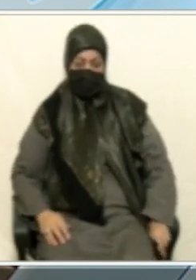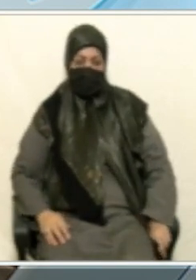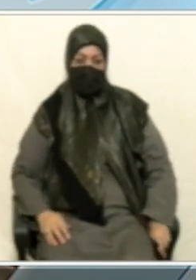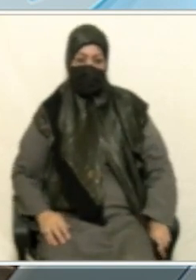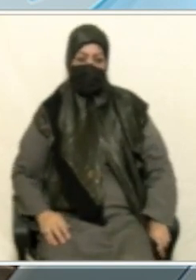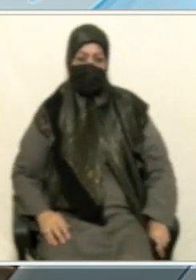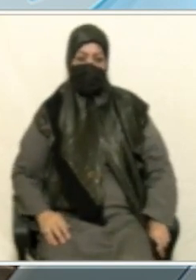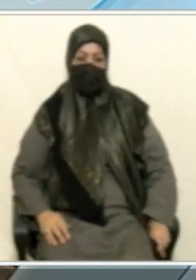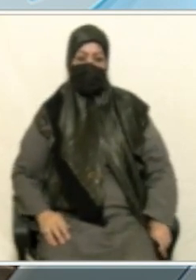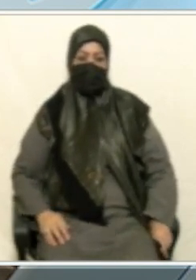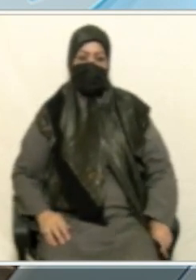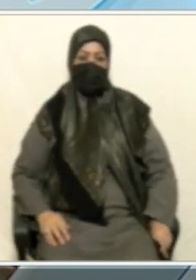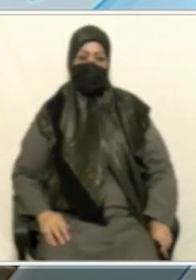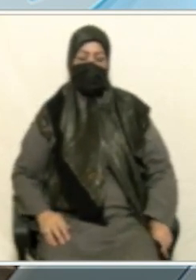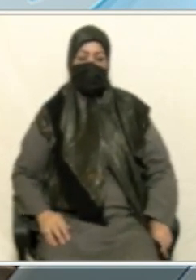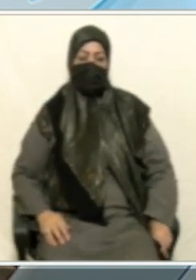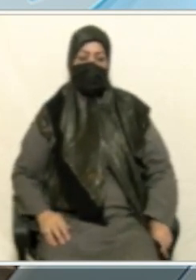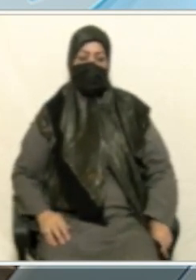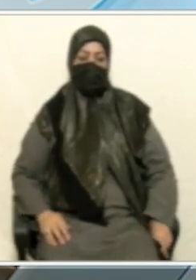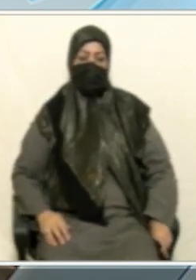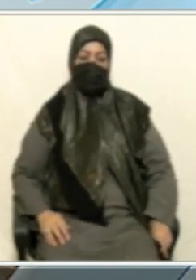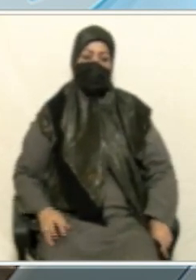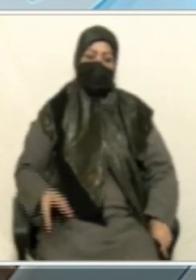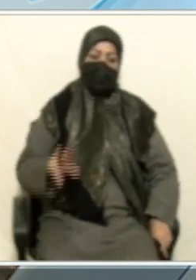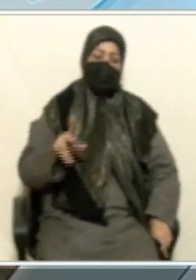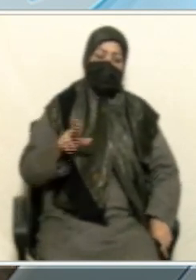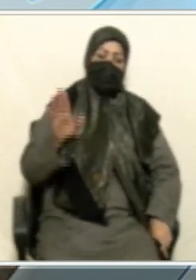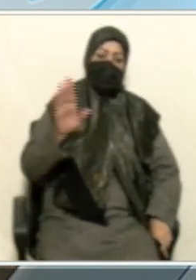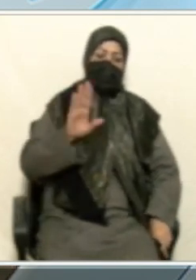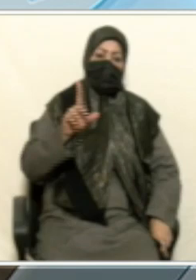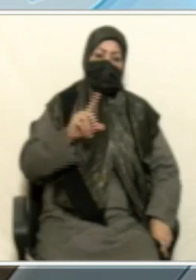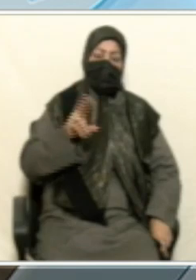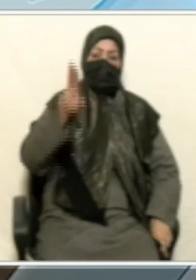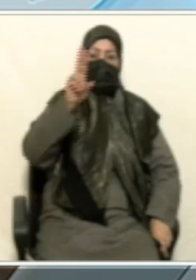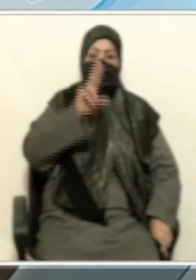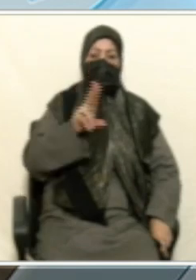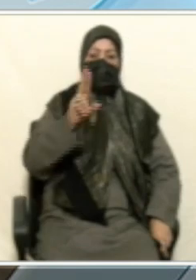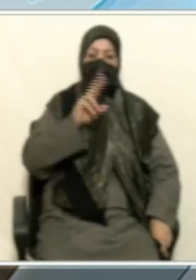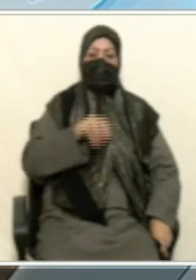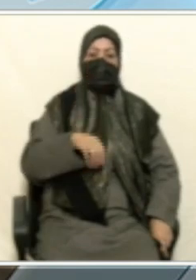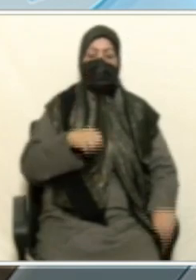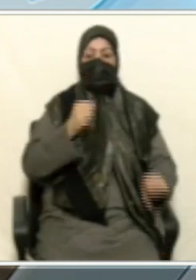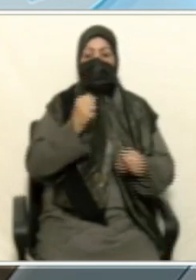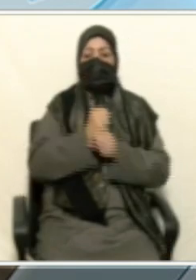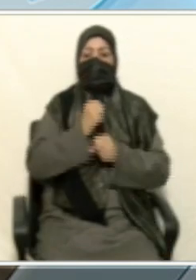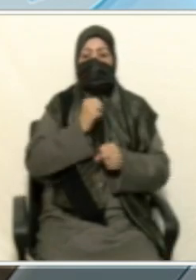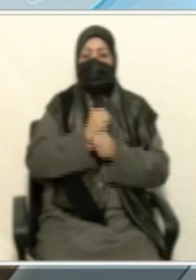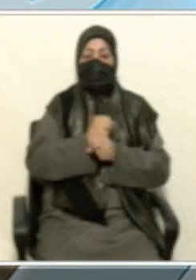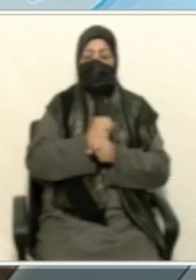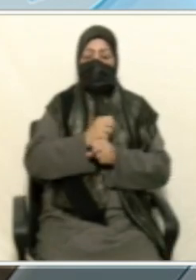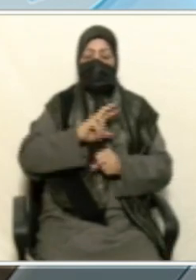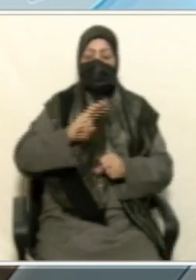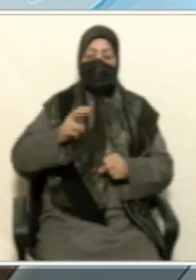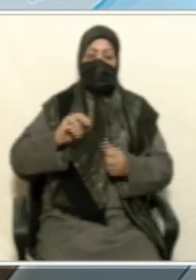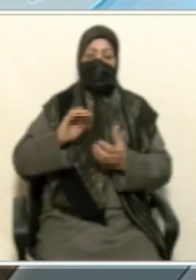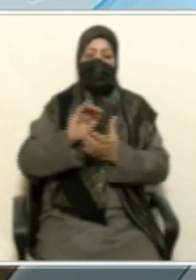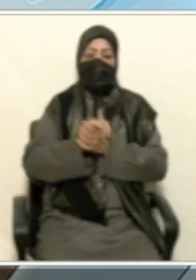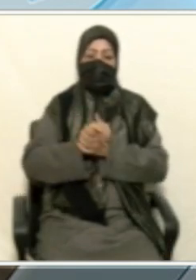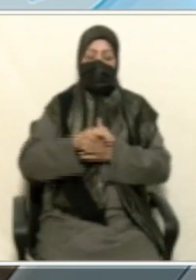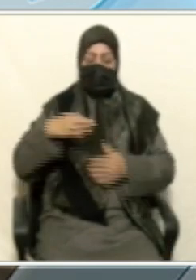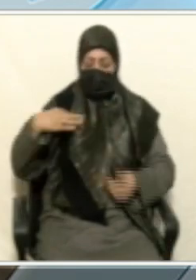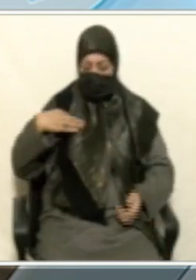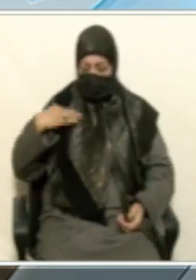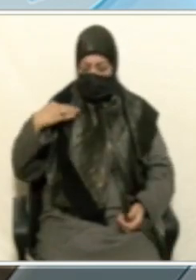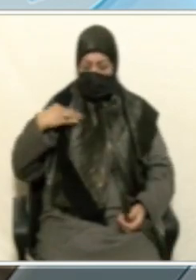الأخ سليم من مصراتة يسأل عن المهن وأصحابها يصلون في المسجد بملابس العمل.